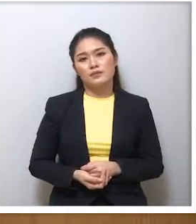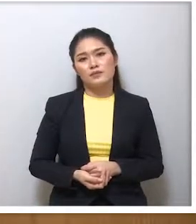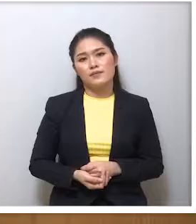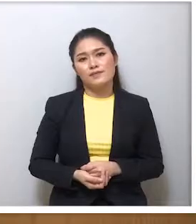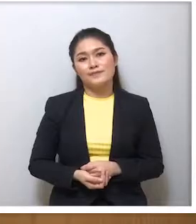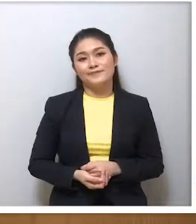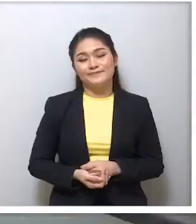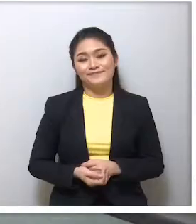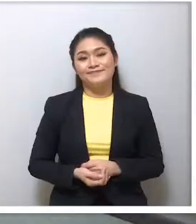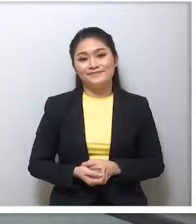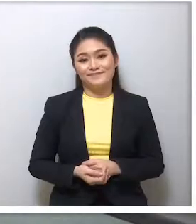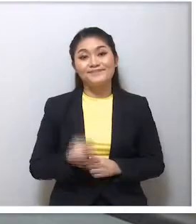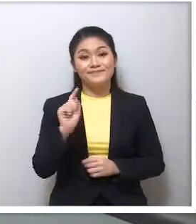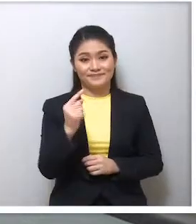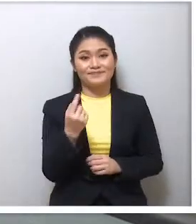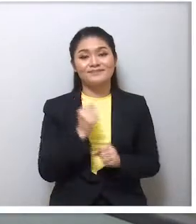คุณ New Project นะครับ